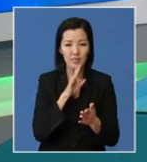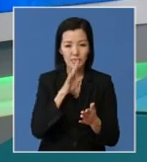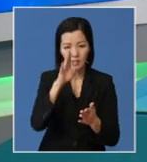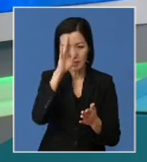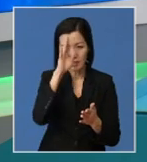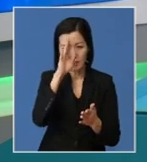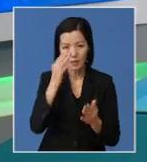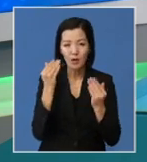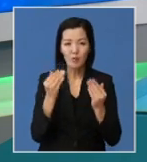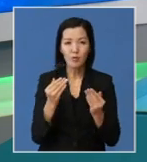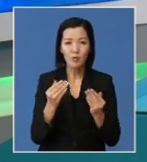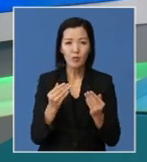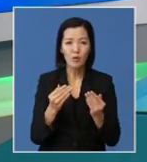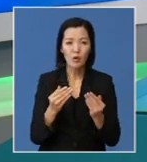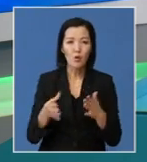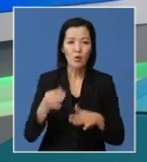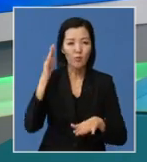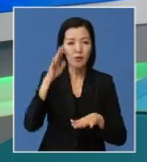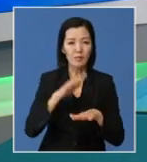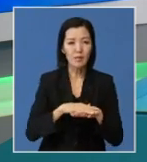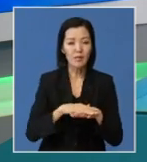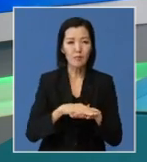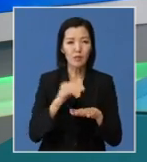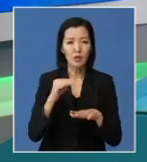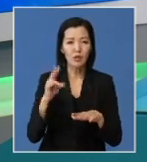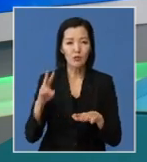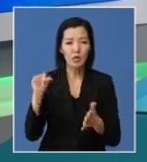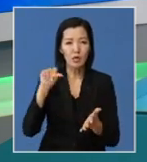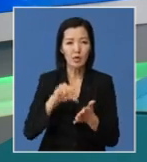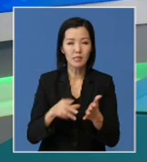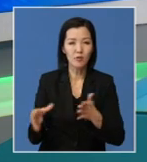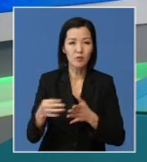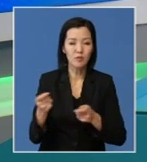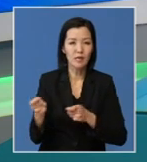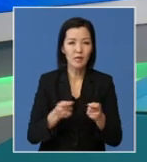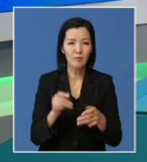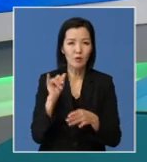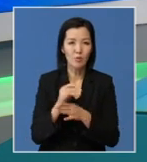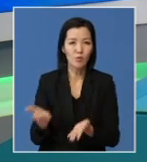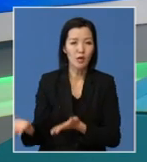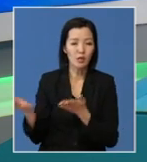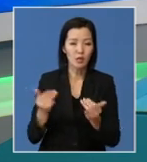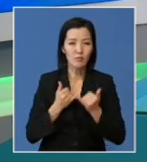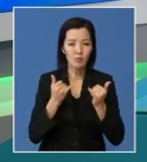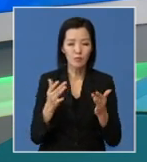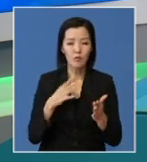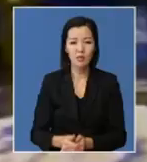отанасы. Бүгін аймақ басшысы Амандық Баталов жетісулық желтоқсаншыларды облыстық әкімдікке қонаққа шақырып, құрмет көрсетті.